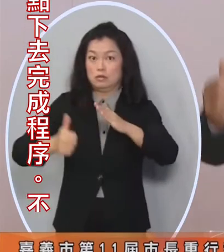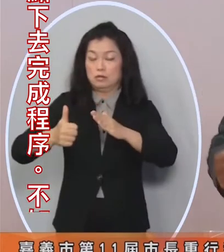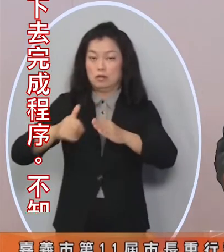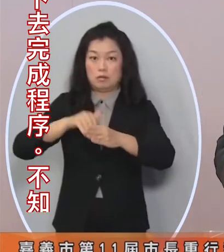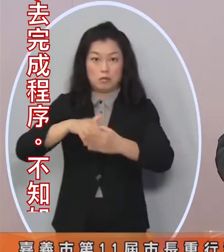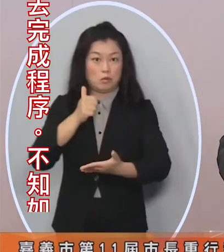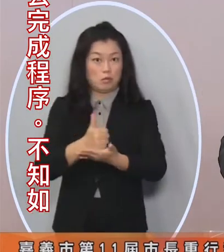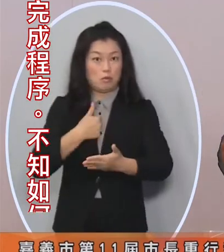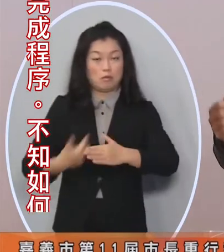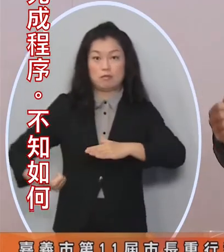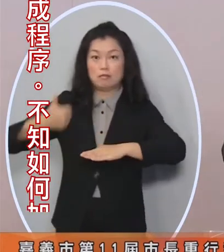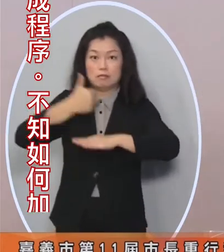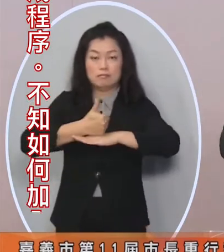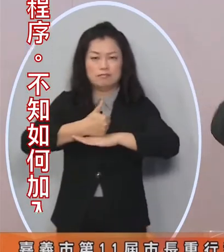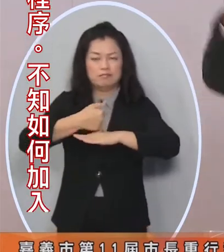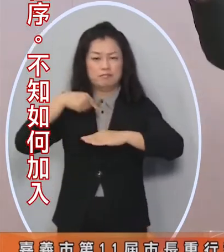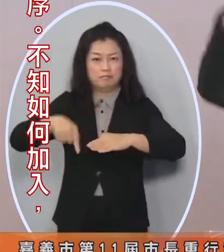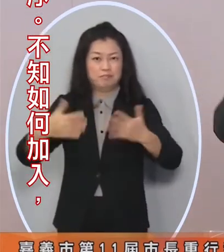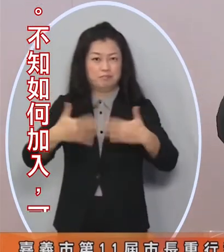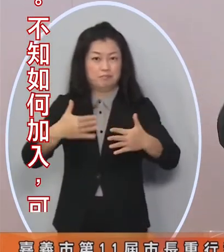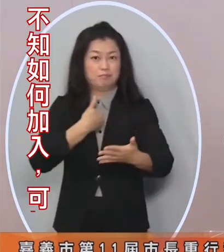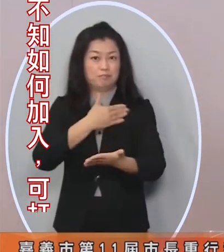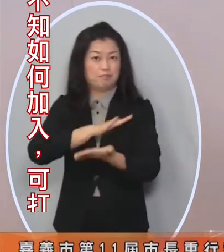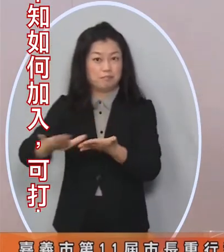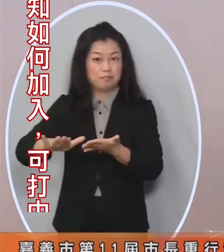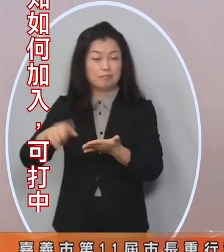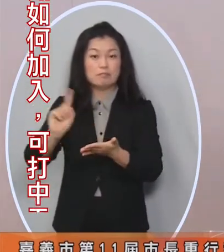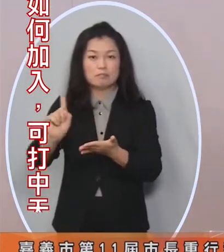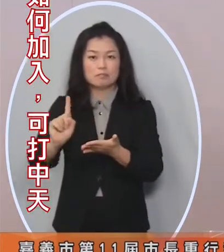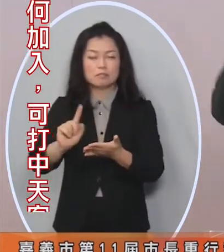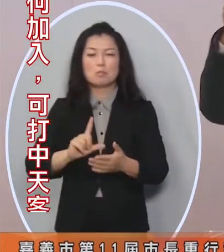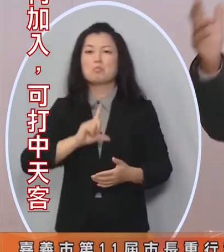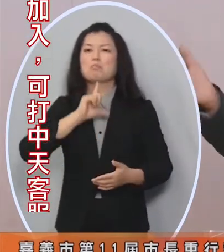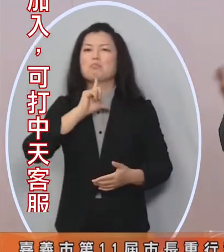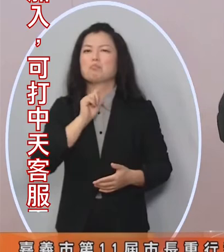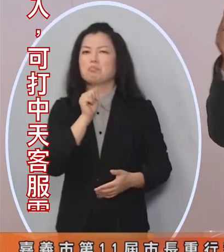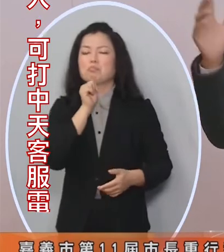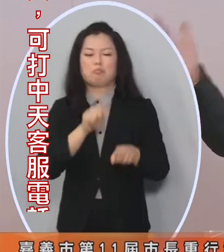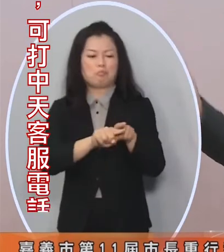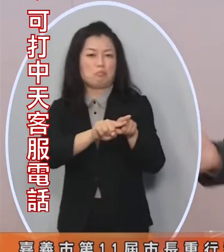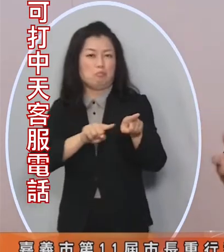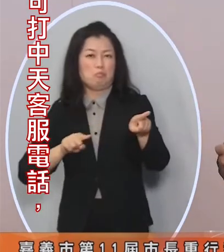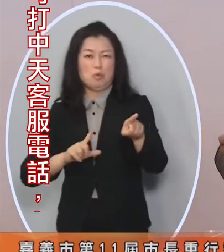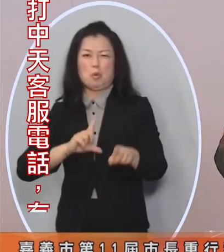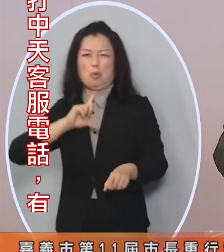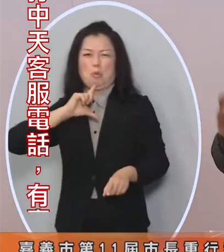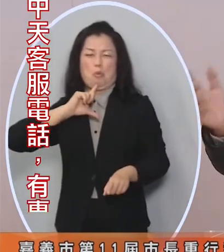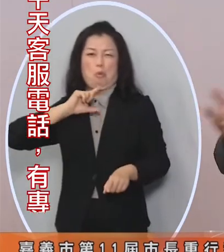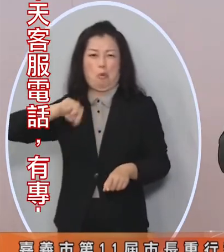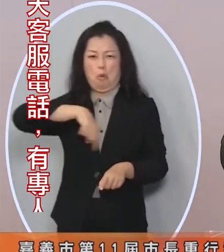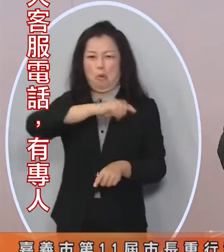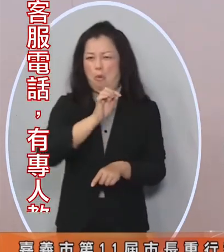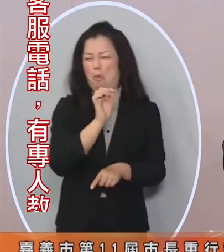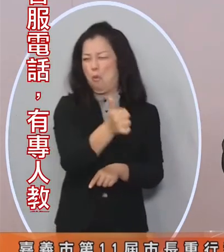决的第一问题，就是贫富差距足侪啦，好起来有资产的足好起来啦，